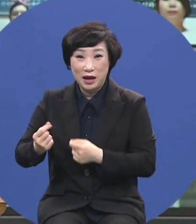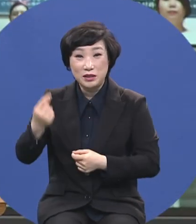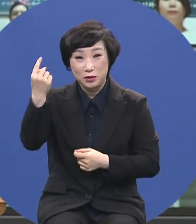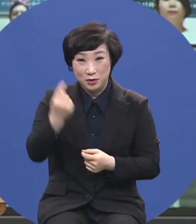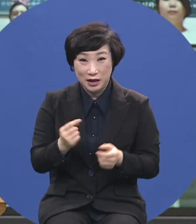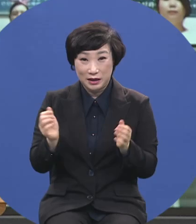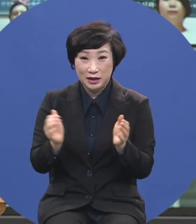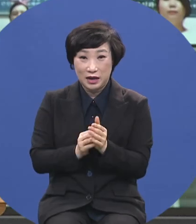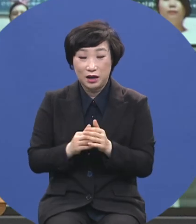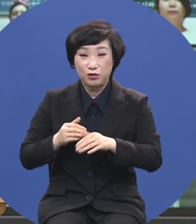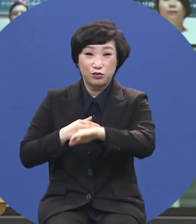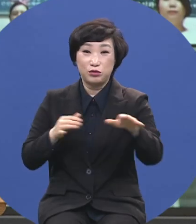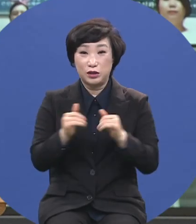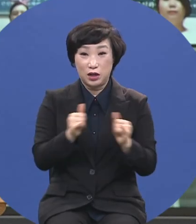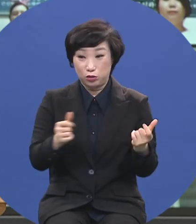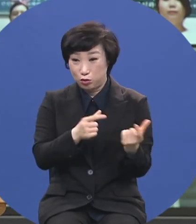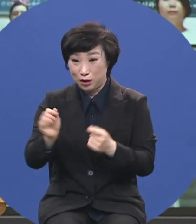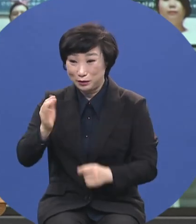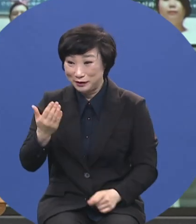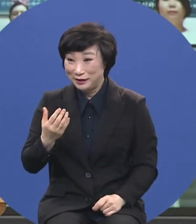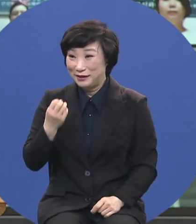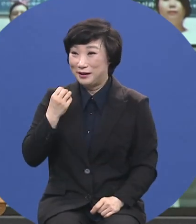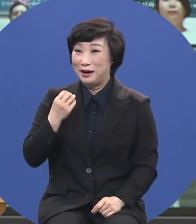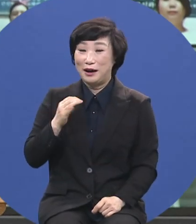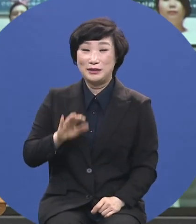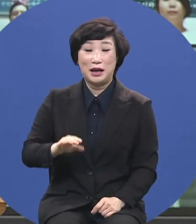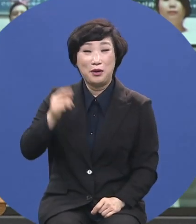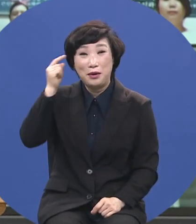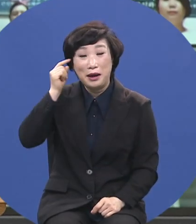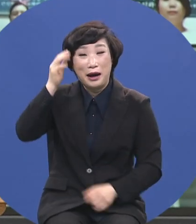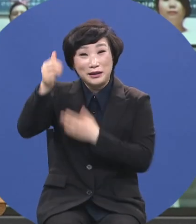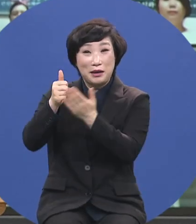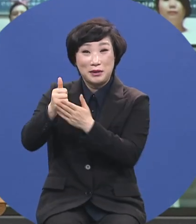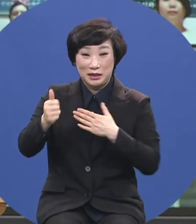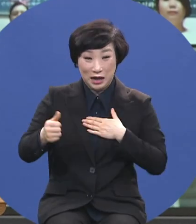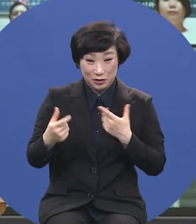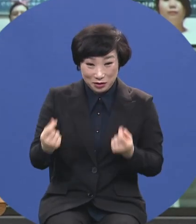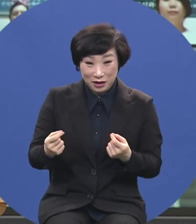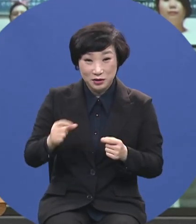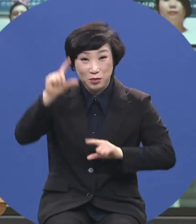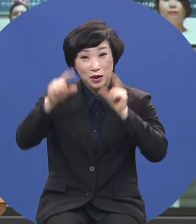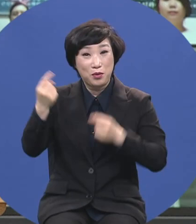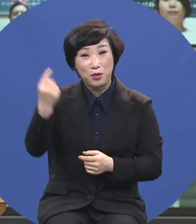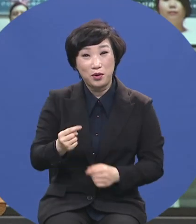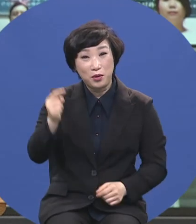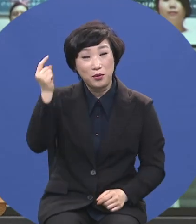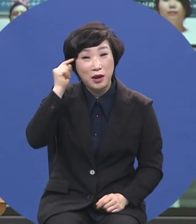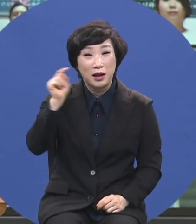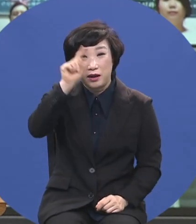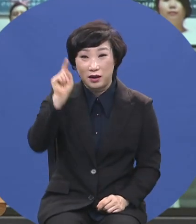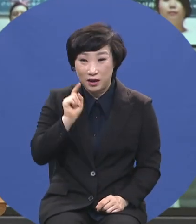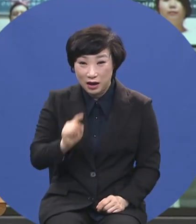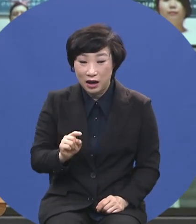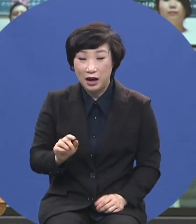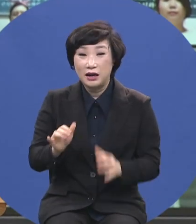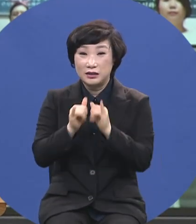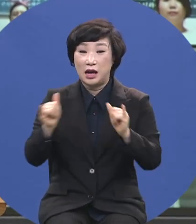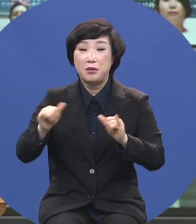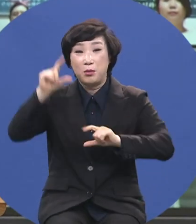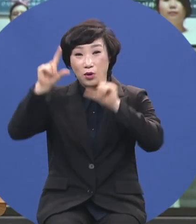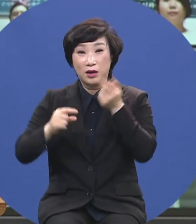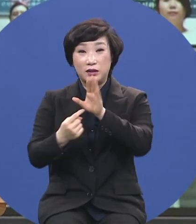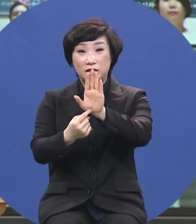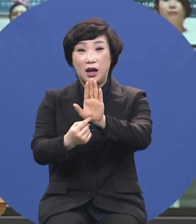되었고 우리와 똑같이 되었다는 겁니다. 어떻게 하나님이 우리와 같이 되겠습니까? 사람의 모양으로